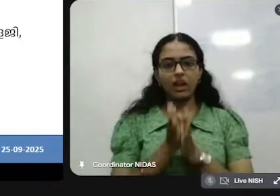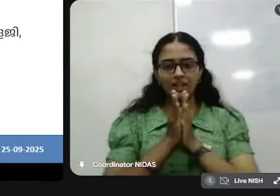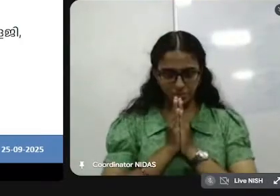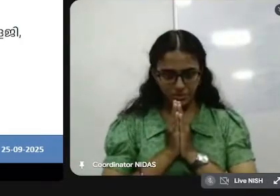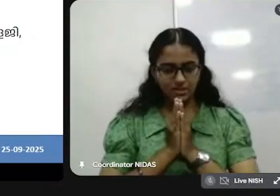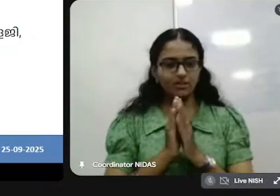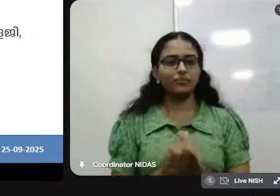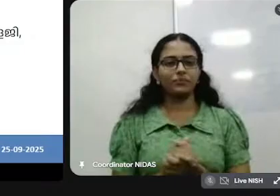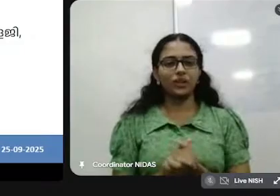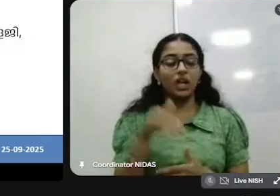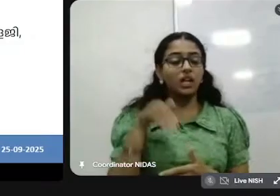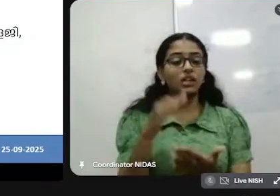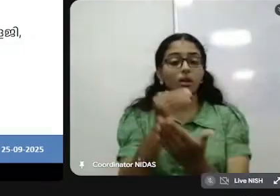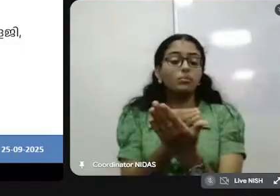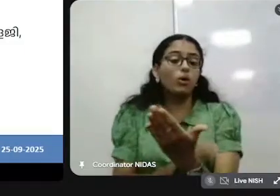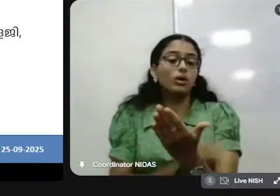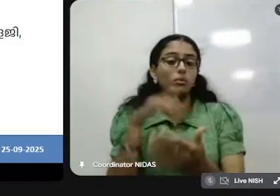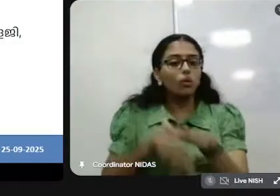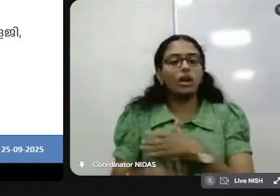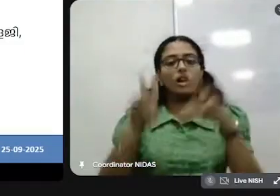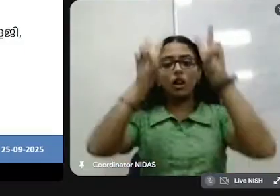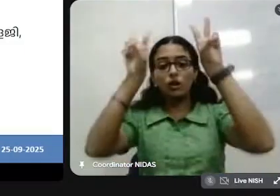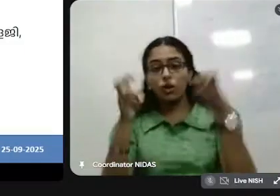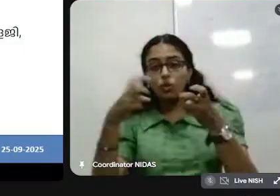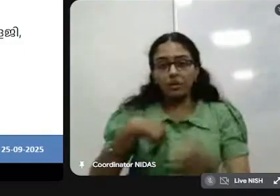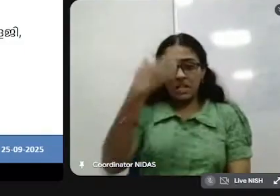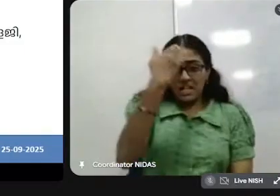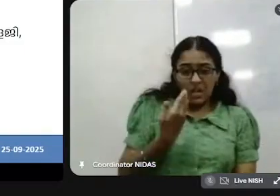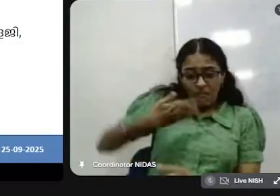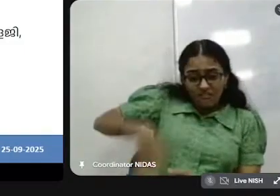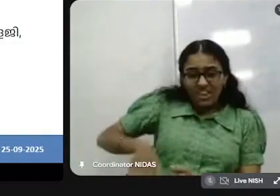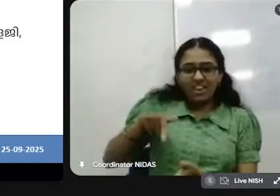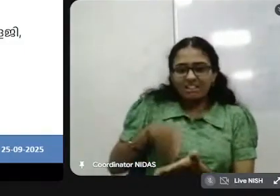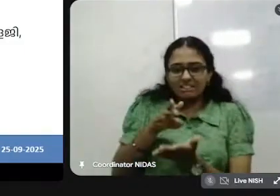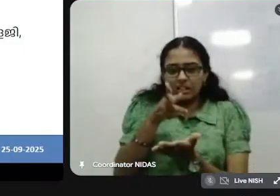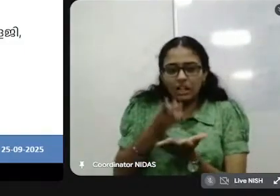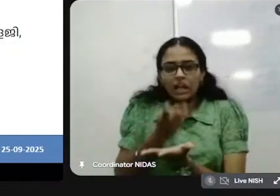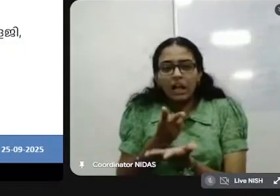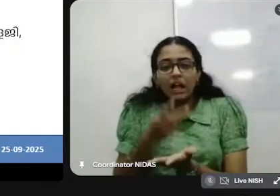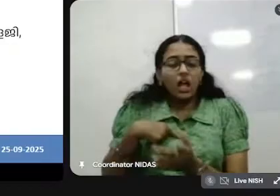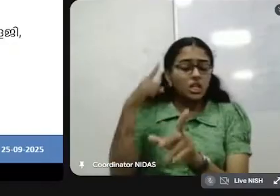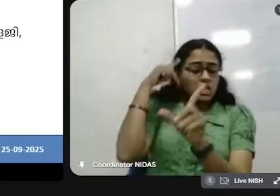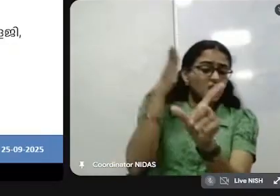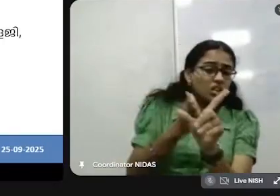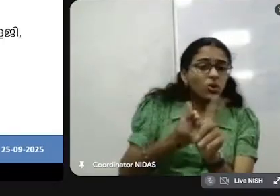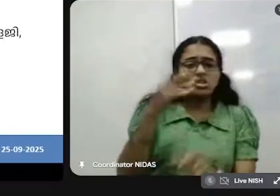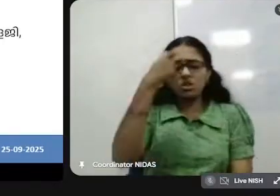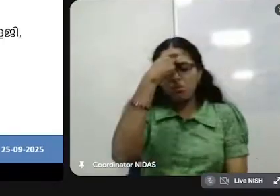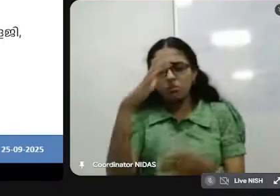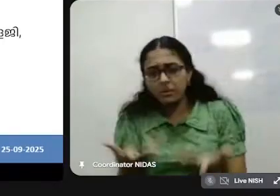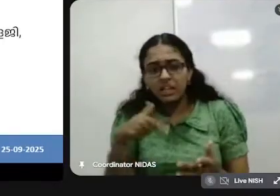നമസ്കാരം. ഇന്നത്തെ ടോപ്പിക്കായിട്ട് സ്ട്രോക്ക്, അതിന് സൈക്കോളജിക്കൽ ബുദ്ധിമുട്ടുകൾ എന്താണ്, ഏതൊക്കെ രീതിയിലാണ് അത് മാനേജ്